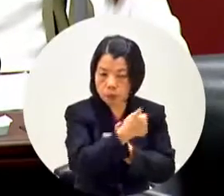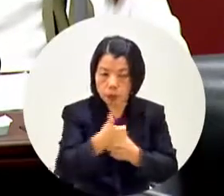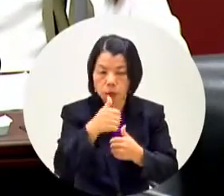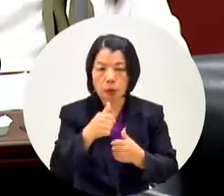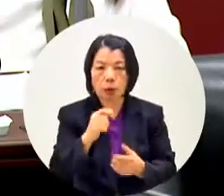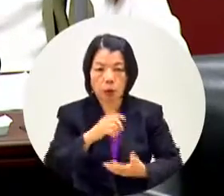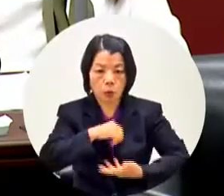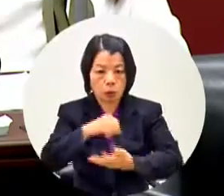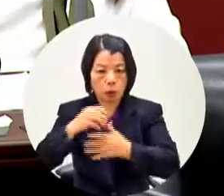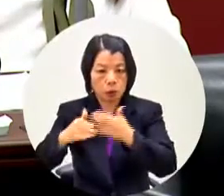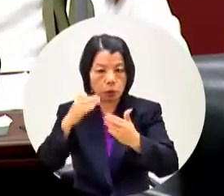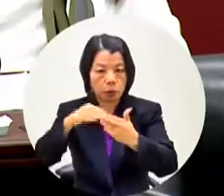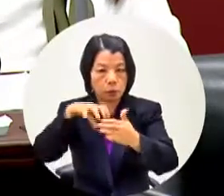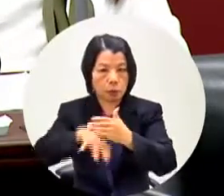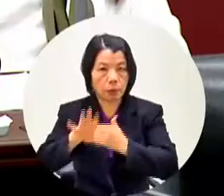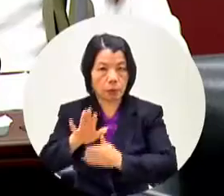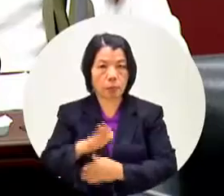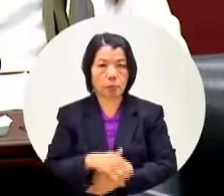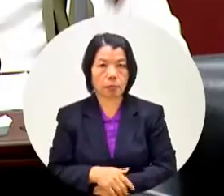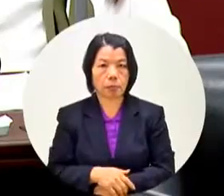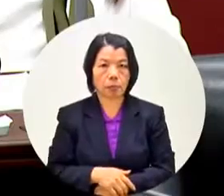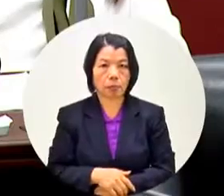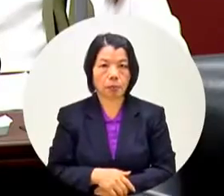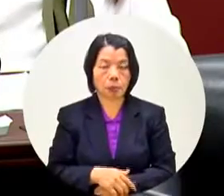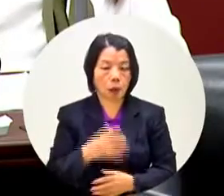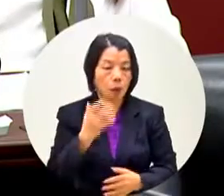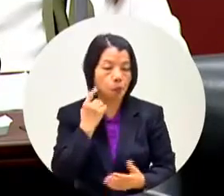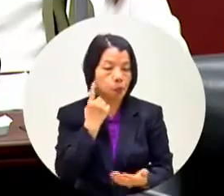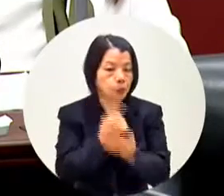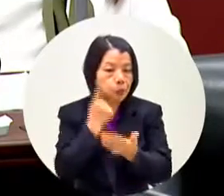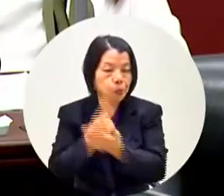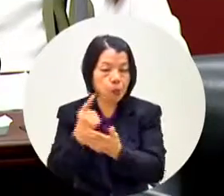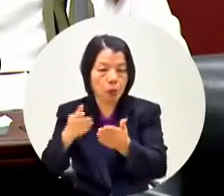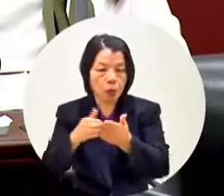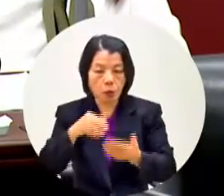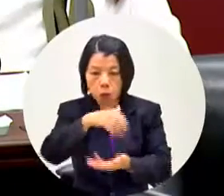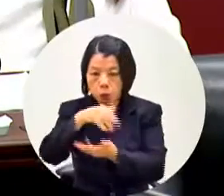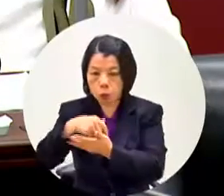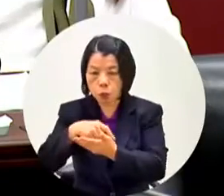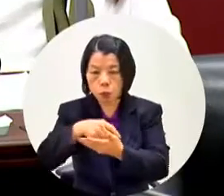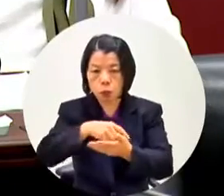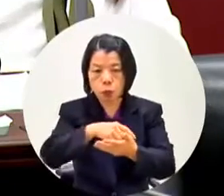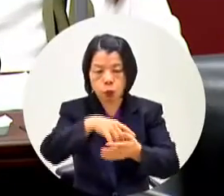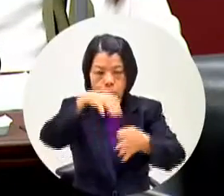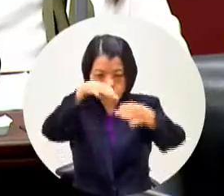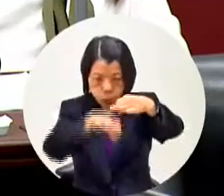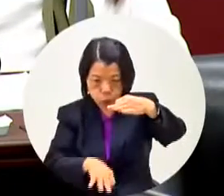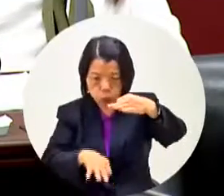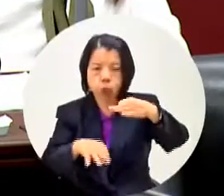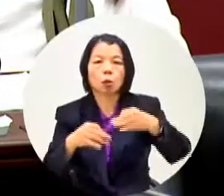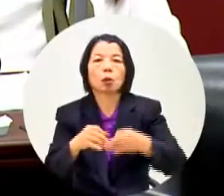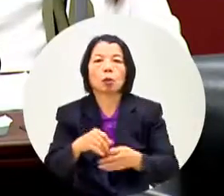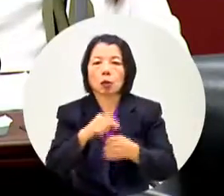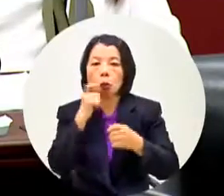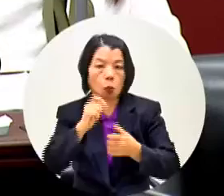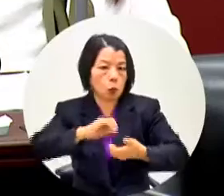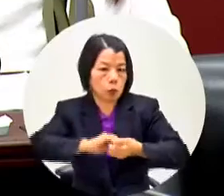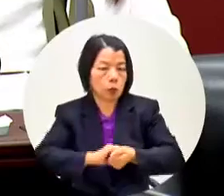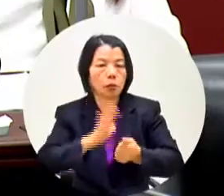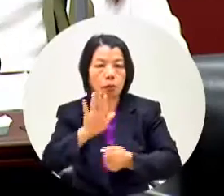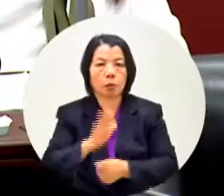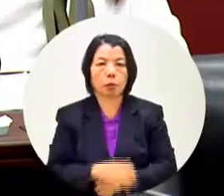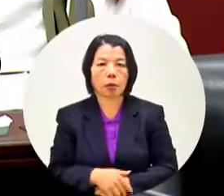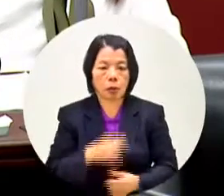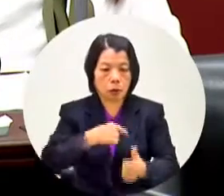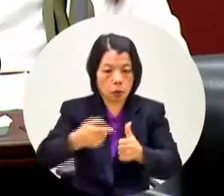分是不是学校的营养午餐多去使用。好，或者是像日前我看到一个议员他在执行提到说学校